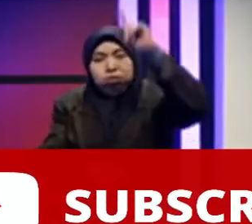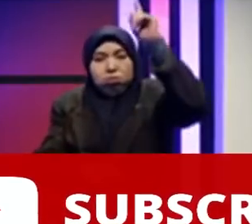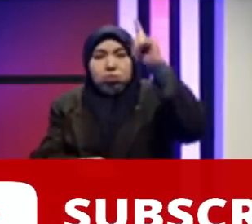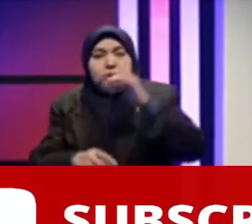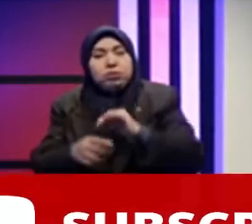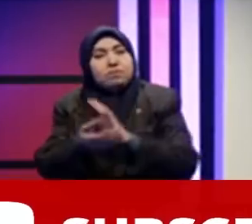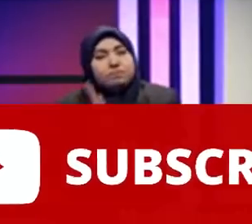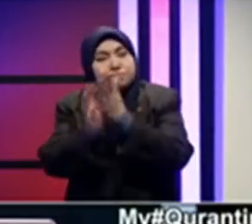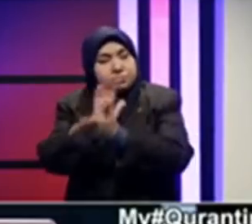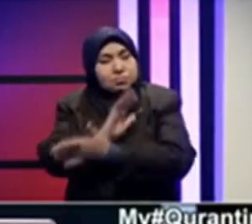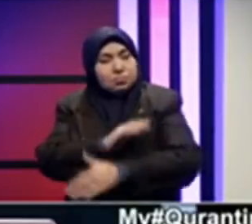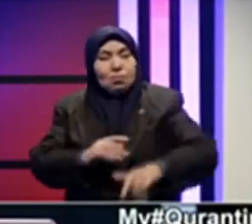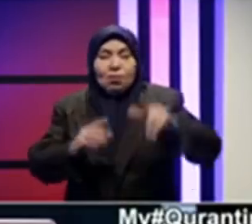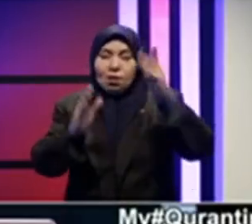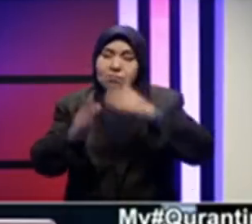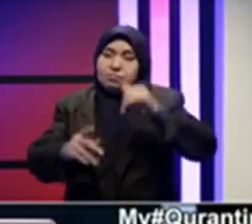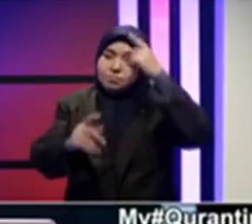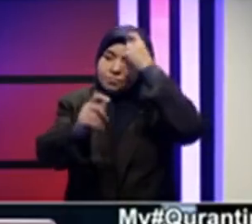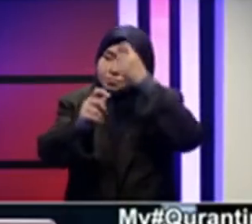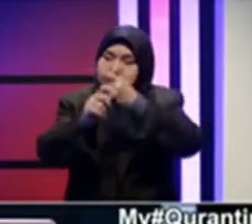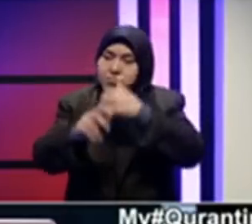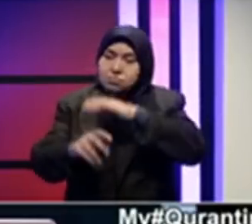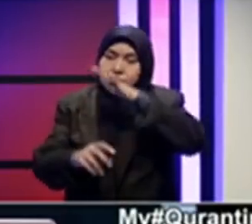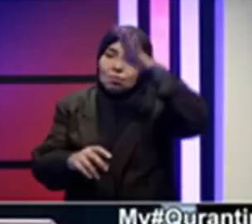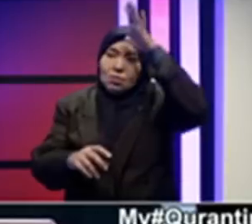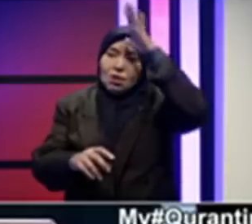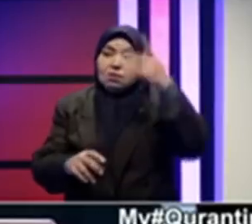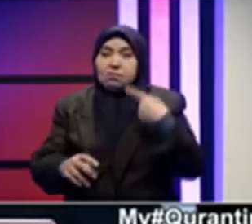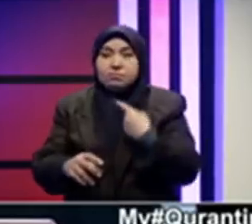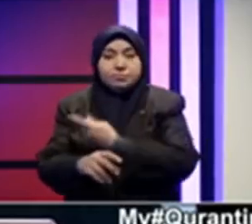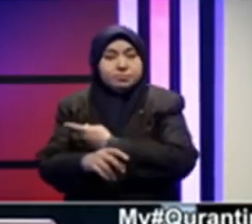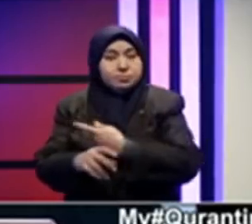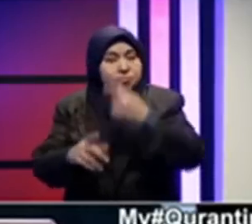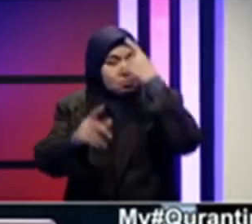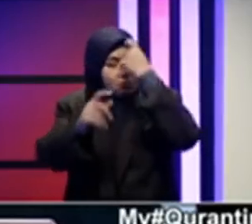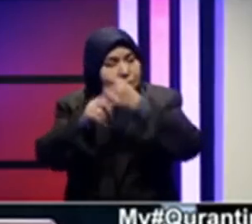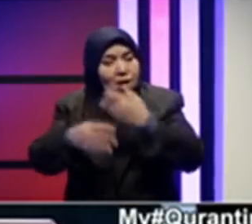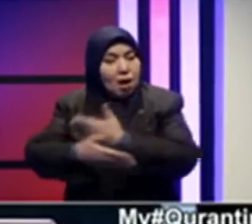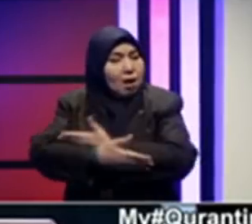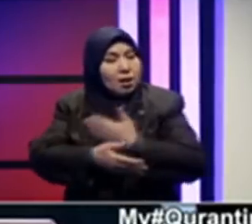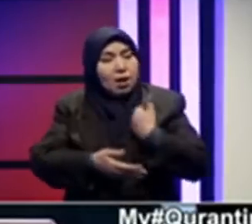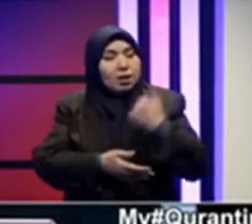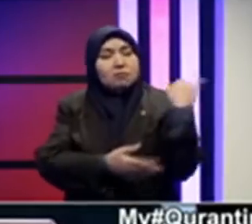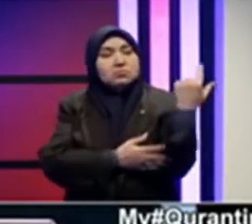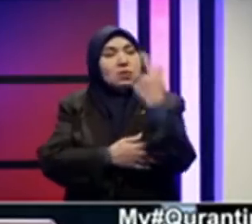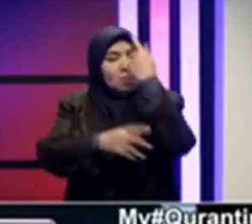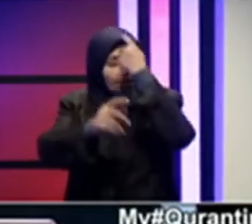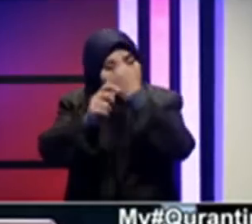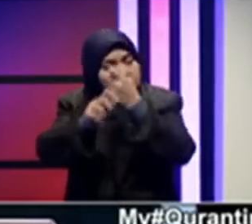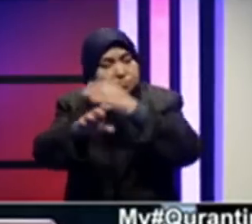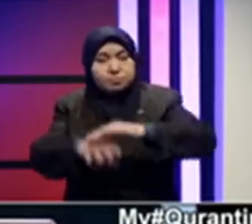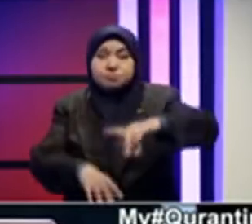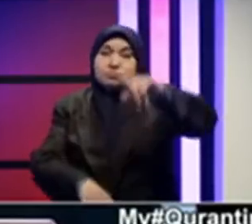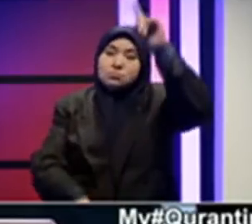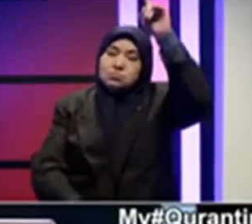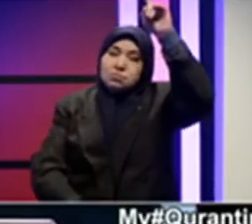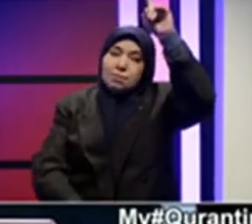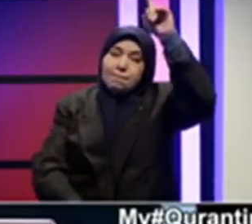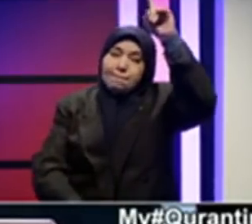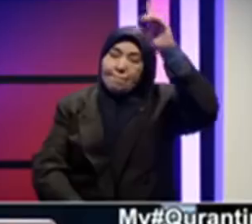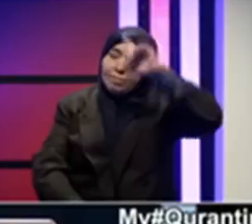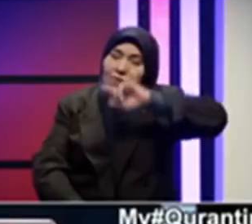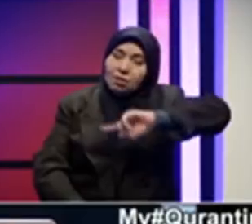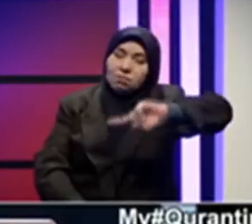kami orang-orang yang bertakwa, ya Allah. Ayah ibu kami orang yang bertakwa, anak-anak kami anak-anak yang sentiasa bertakwa kepadamu, ya Allah. Ya